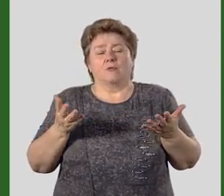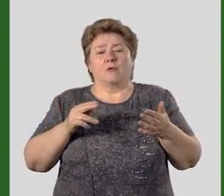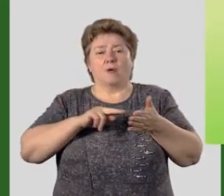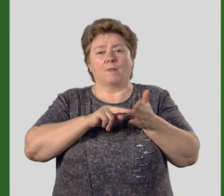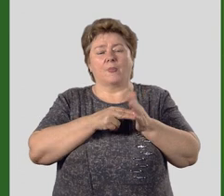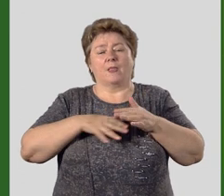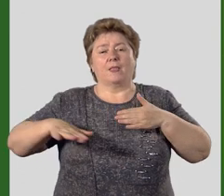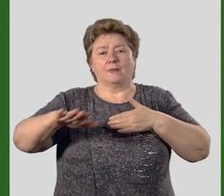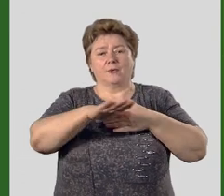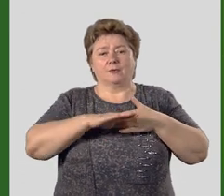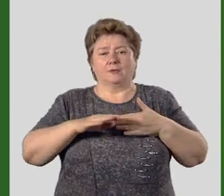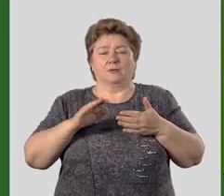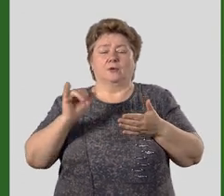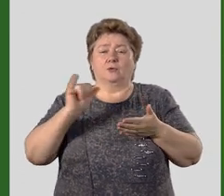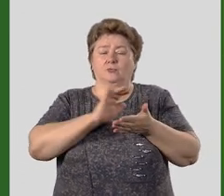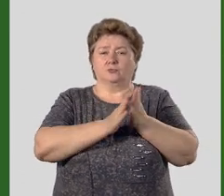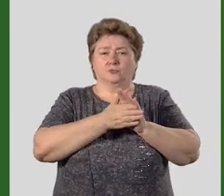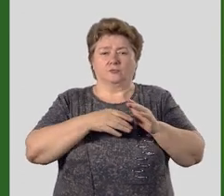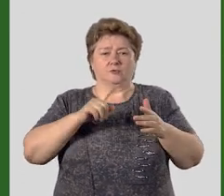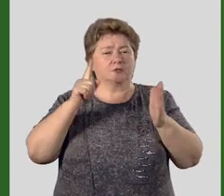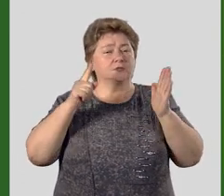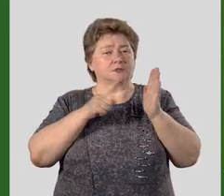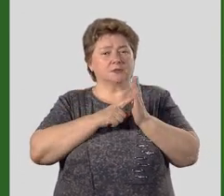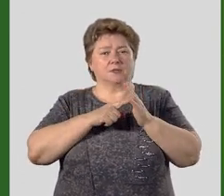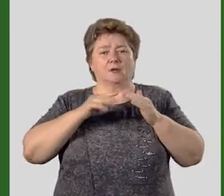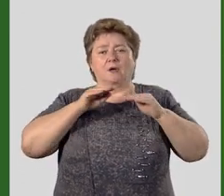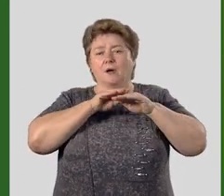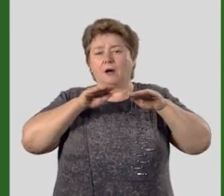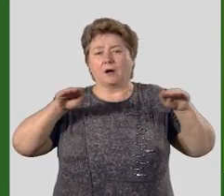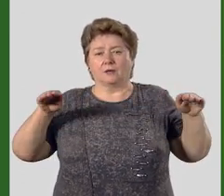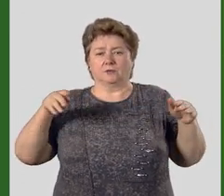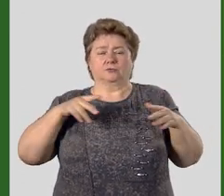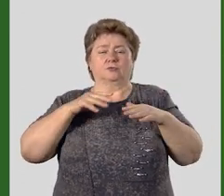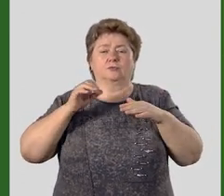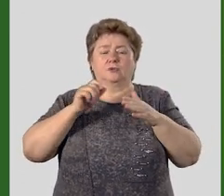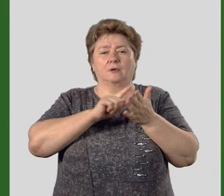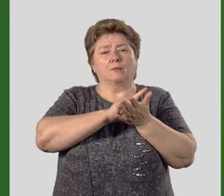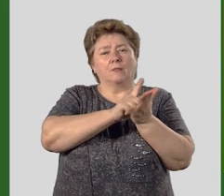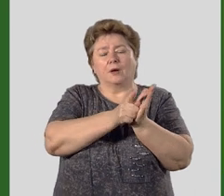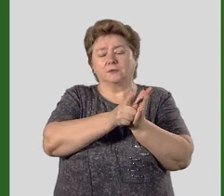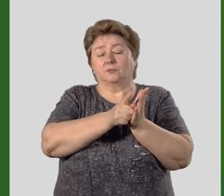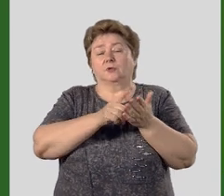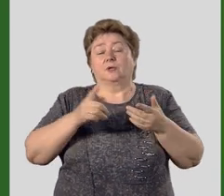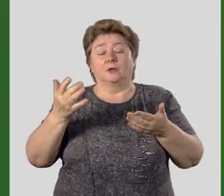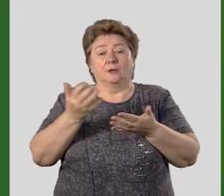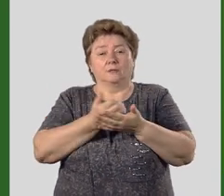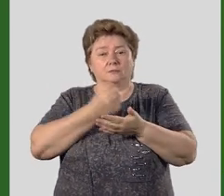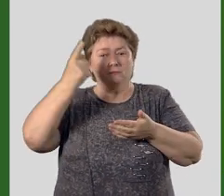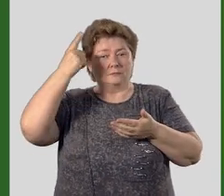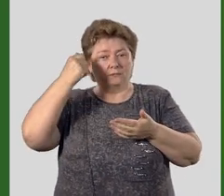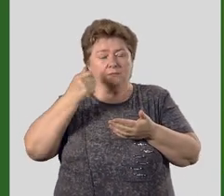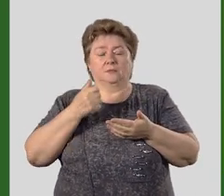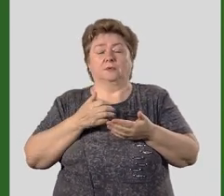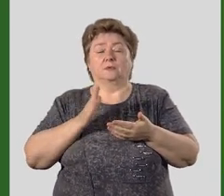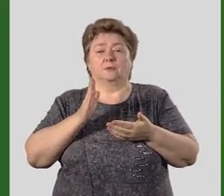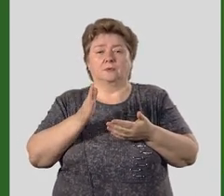план местности, условные знаки, горизонт, азимут. Научимся определять